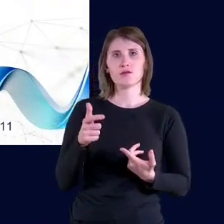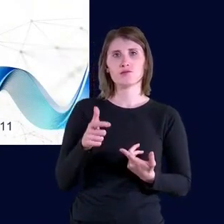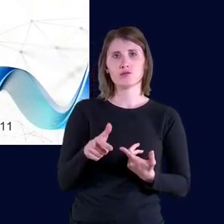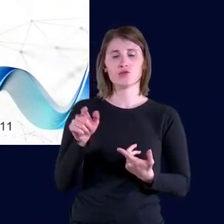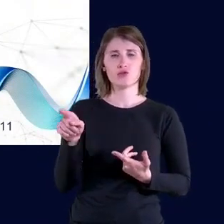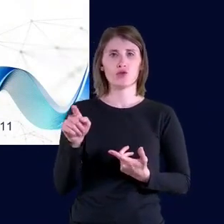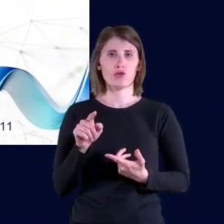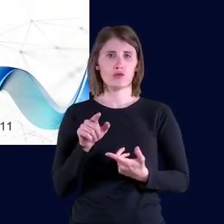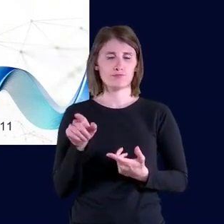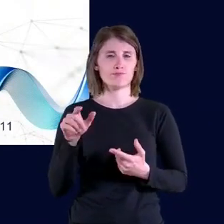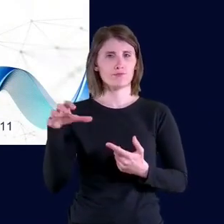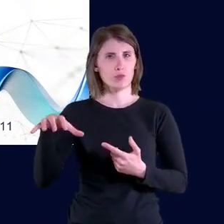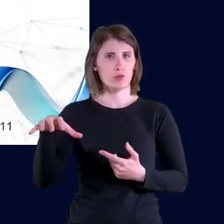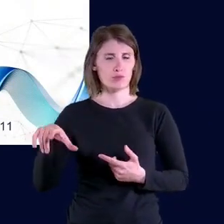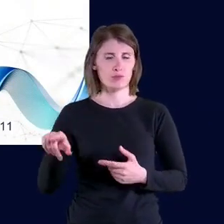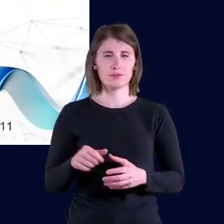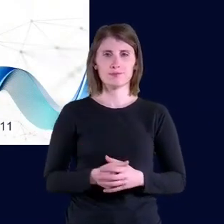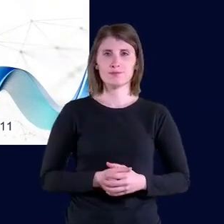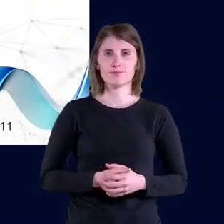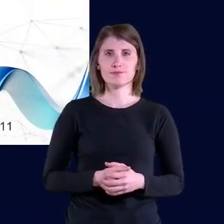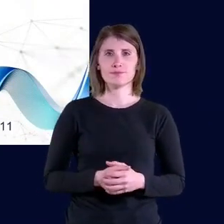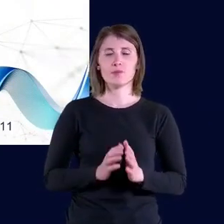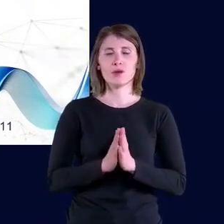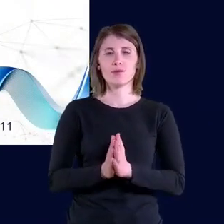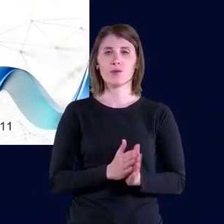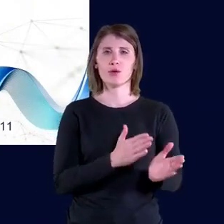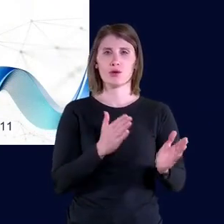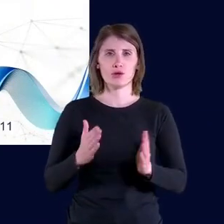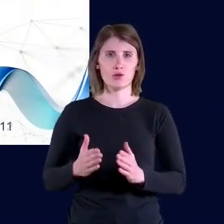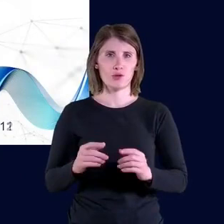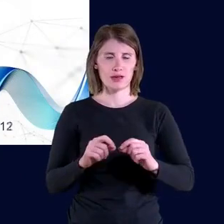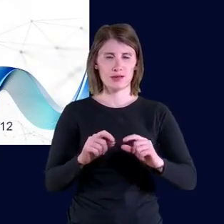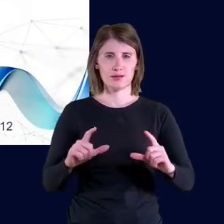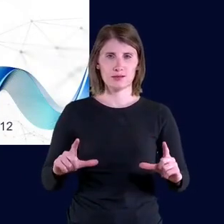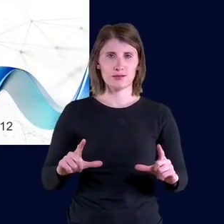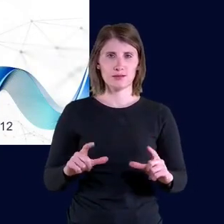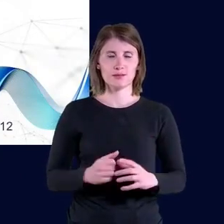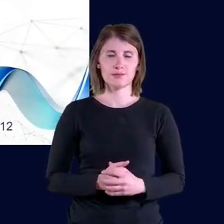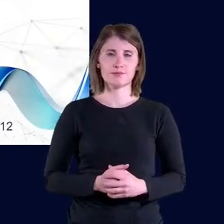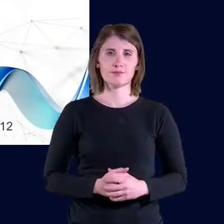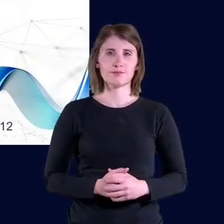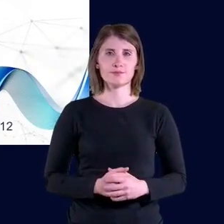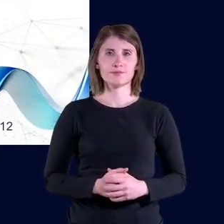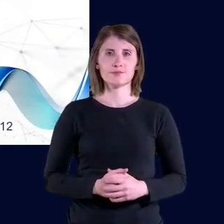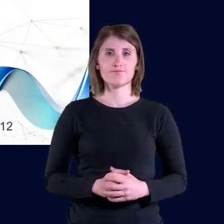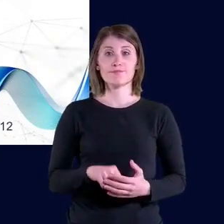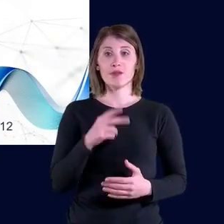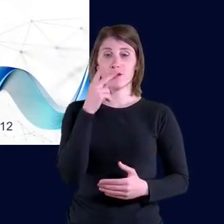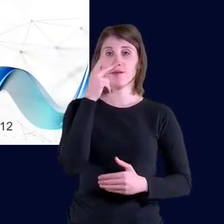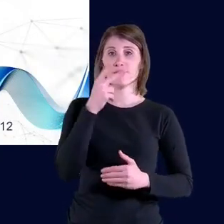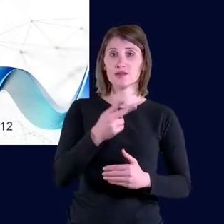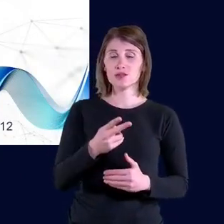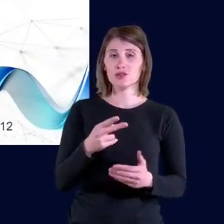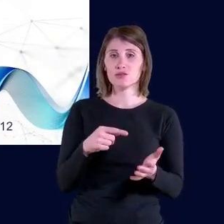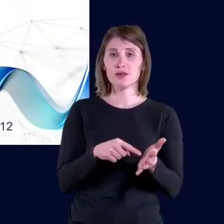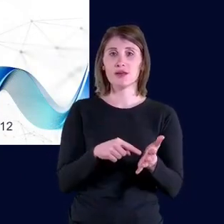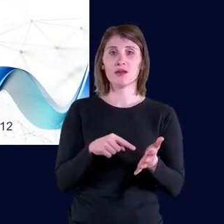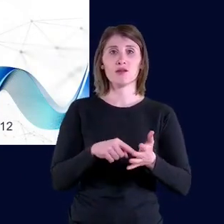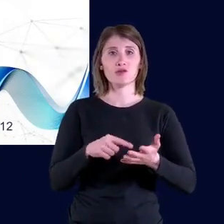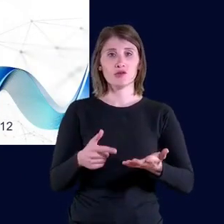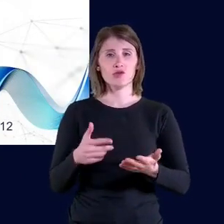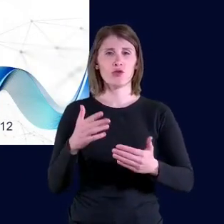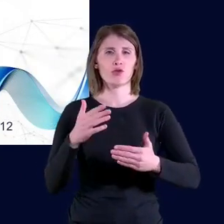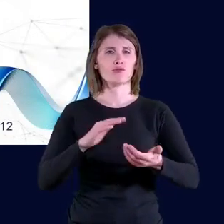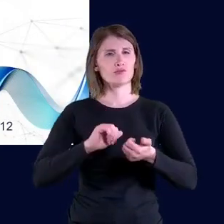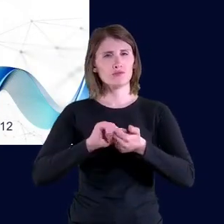konsorcjantów Poproszę kolejny Style co widzimy tutaj w jaki sposób została